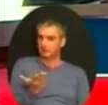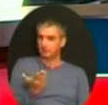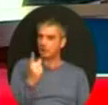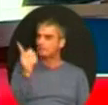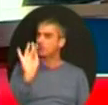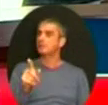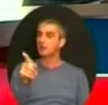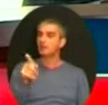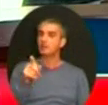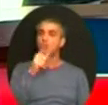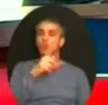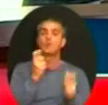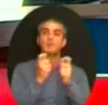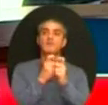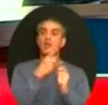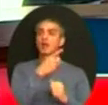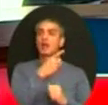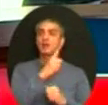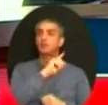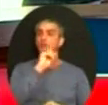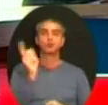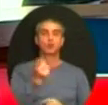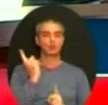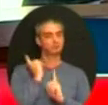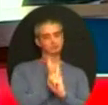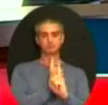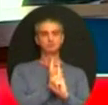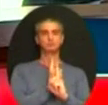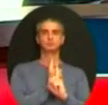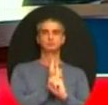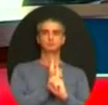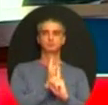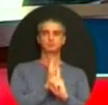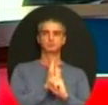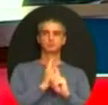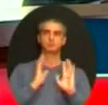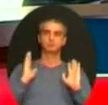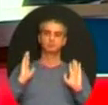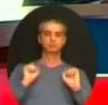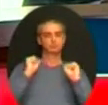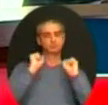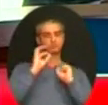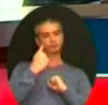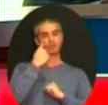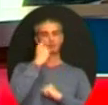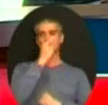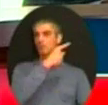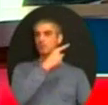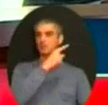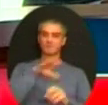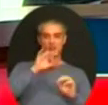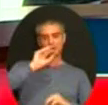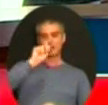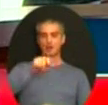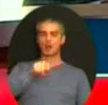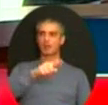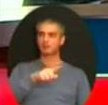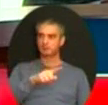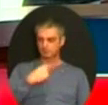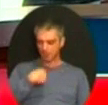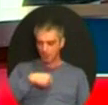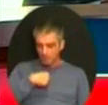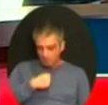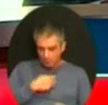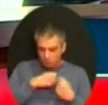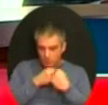אתם התנגדתם. הוא מפלגה שכולם מתייצבים זקוף מתחת לשולחן כדי למצוא חן בעיניו ולהיבחר לכנסת.